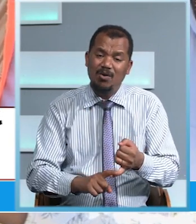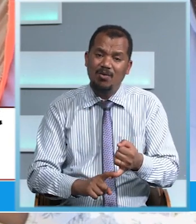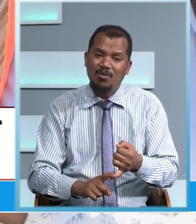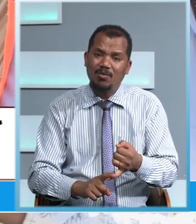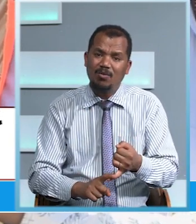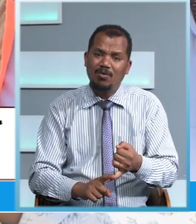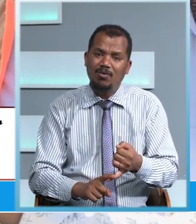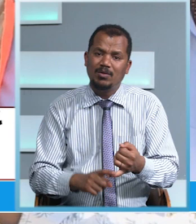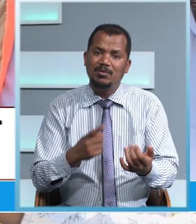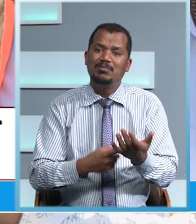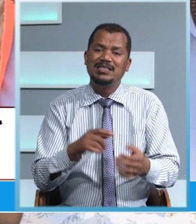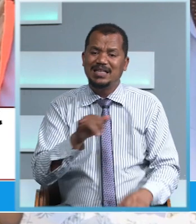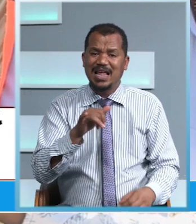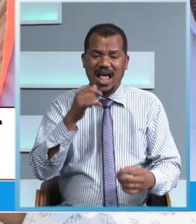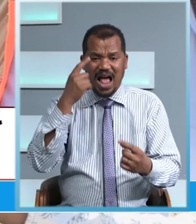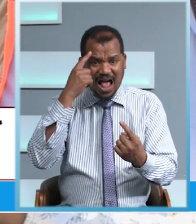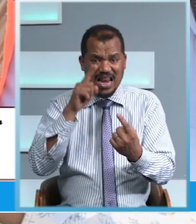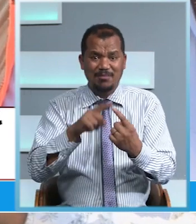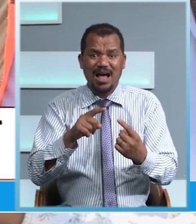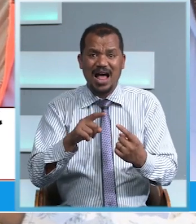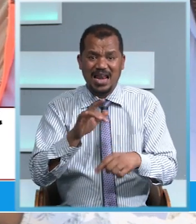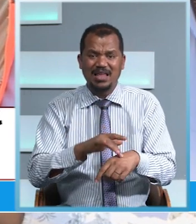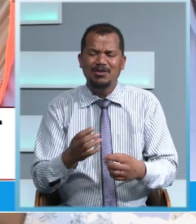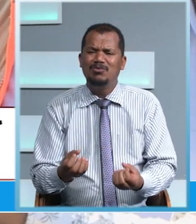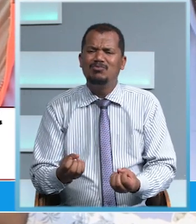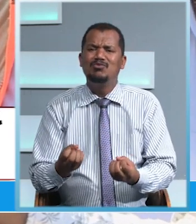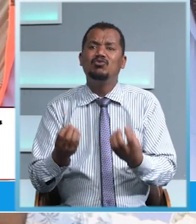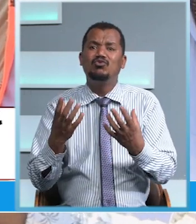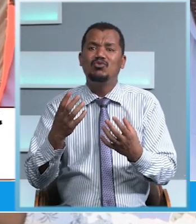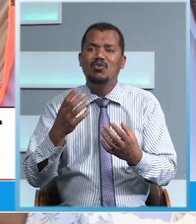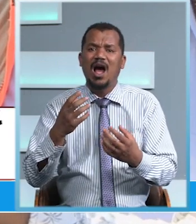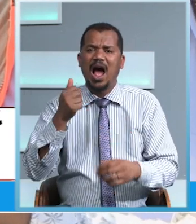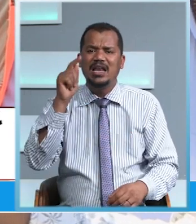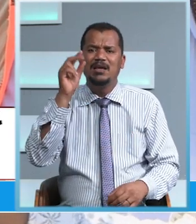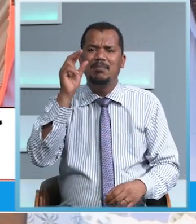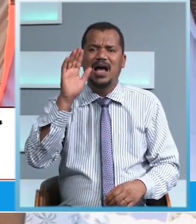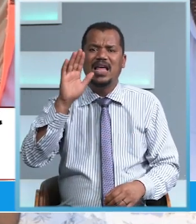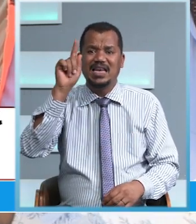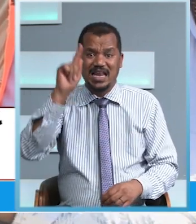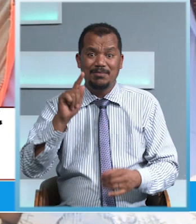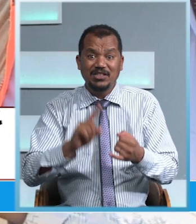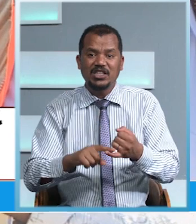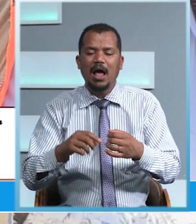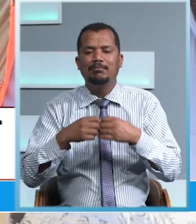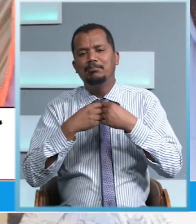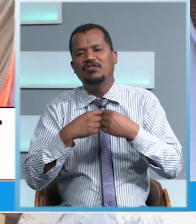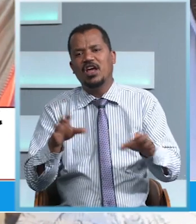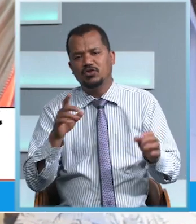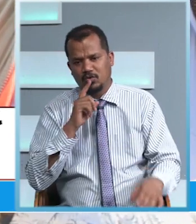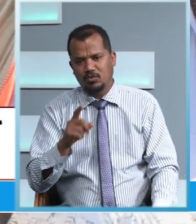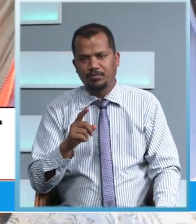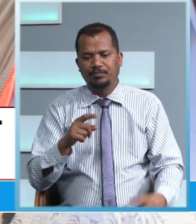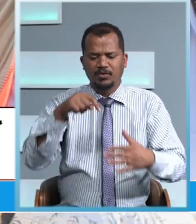መጨረሻው ማለት ነው እንደዚህ አይነት ዓለም ላይ የብዙ አምባገነኖች መጨረሻ የሚያሳየው ደግሞ ማለት ነው